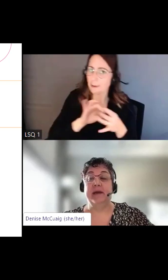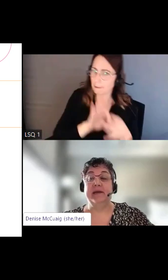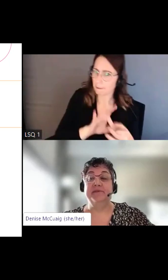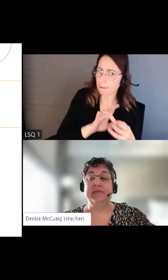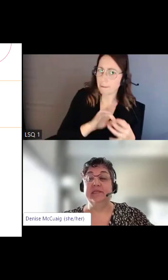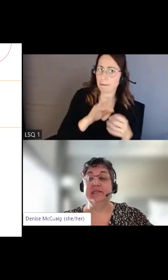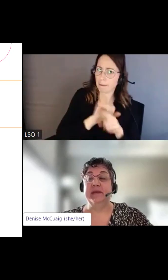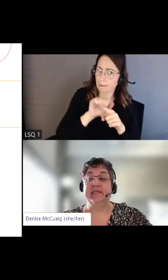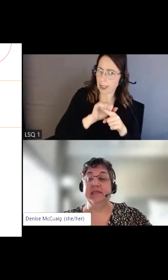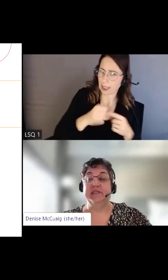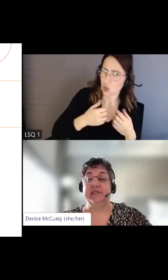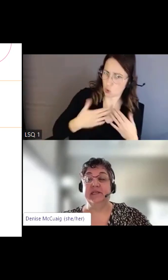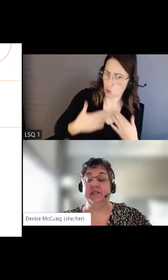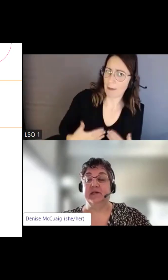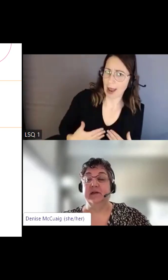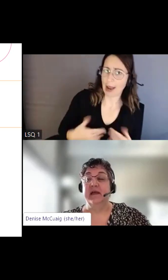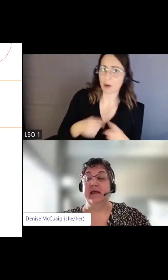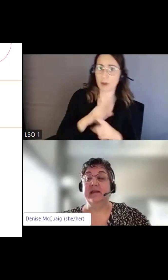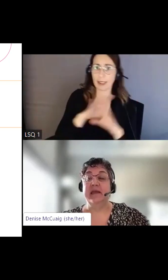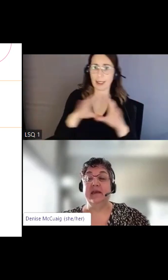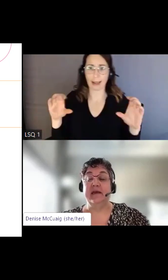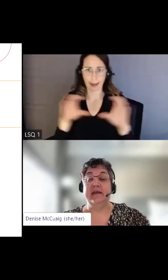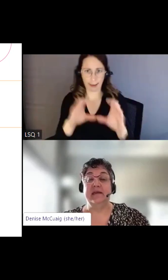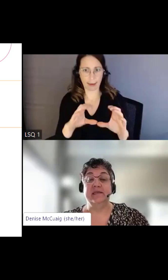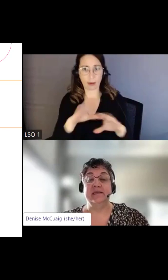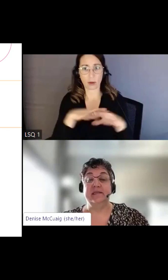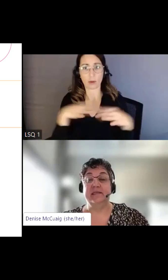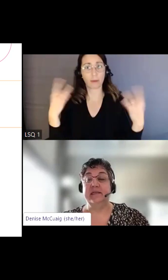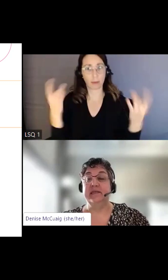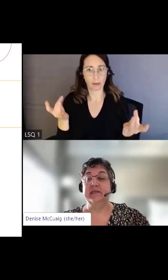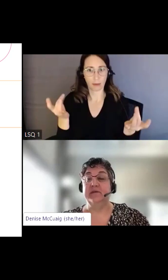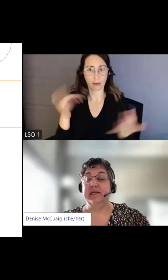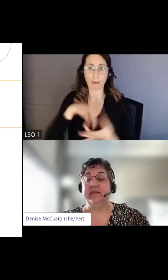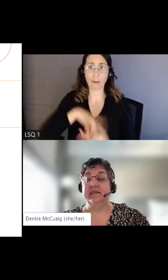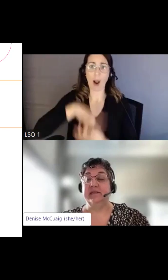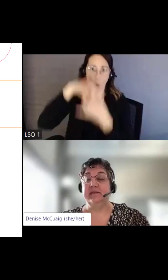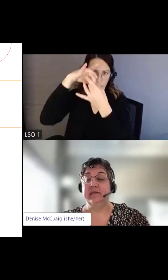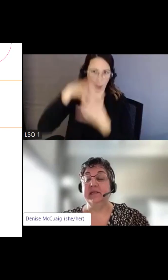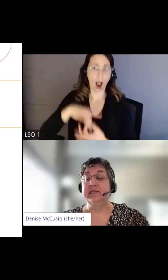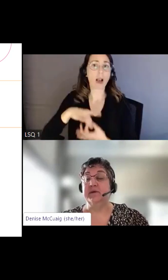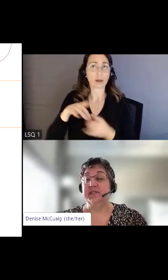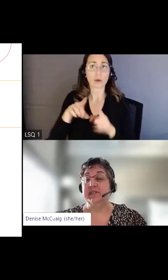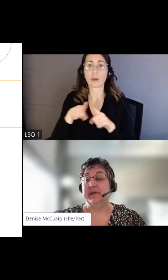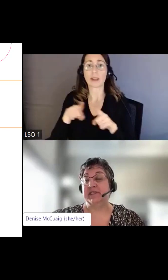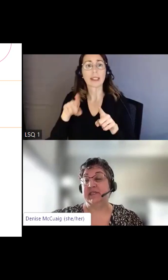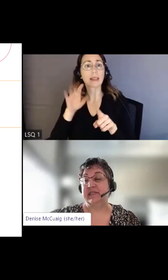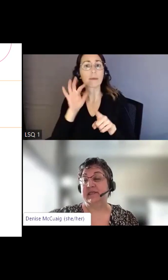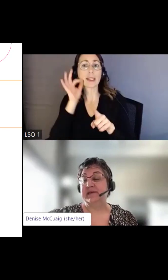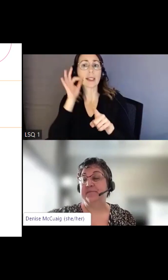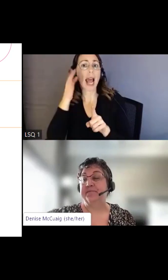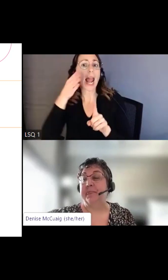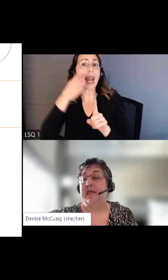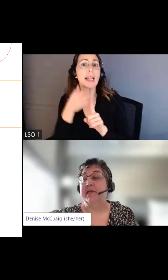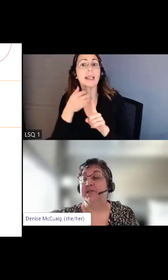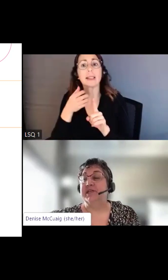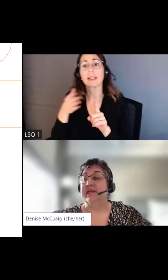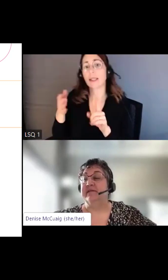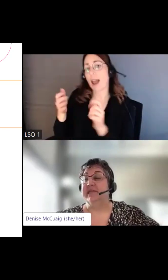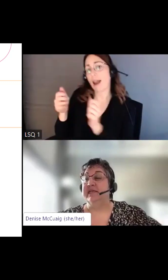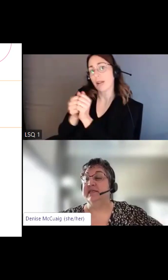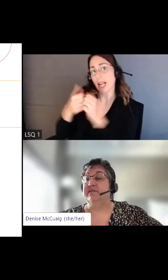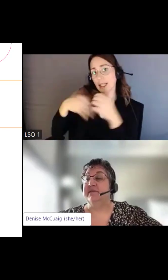pleine conscience. Elle est spécialiste aussi de l'intégration assistée par le chien. Elle vit en tant que colon